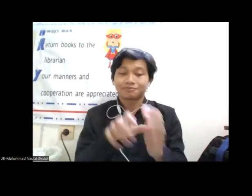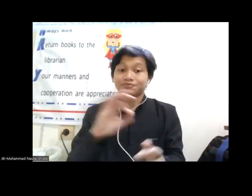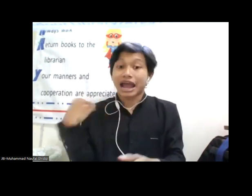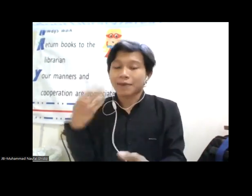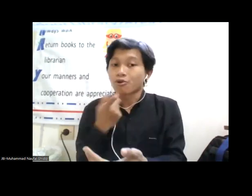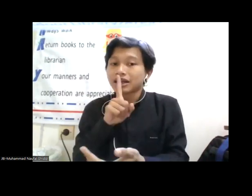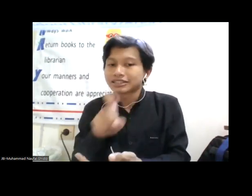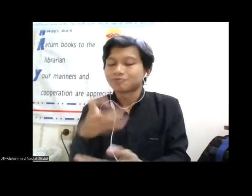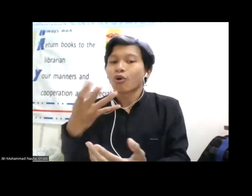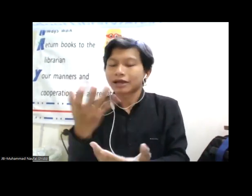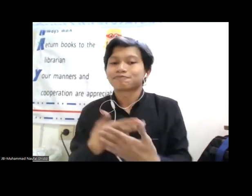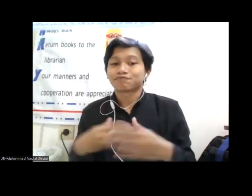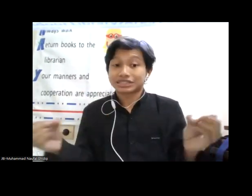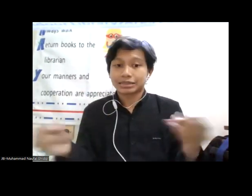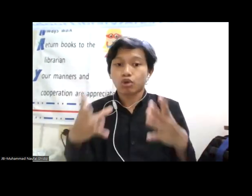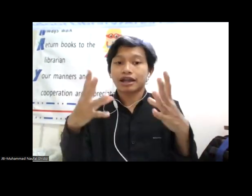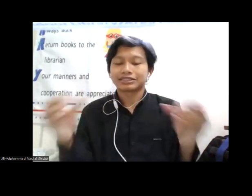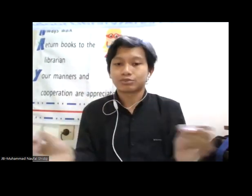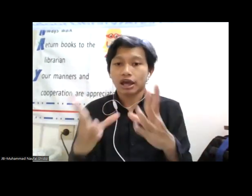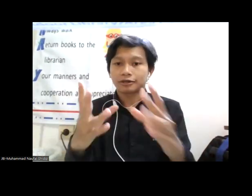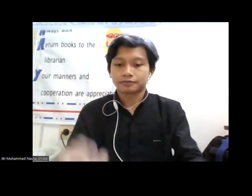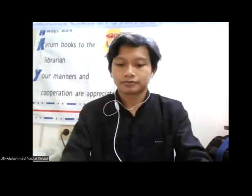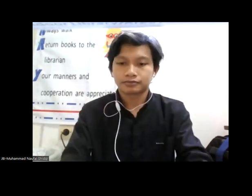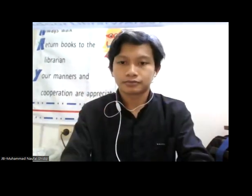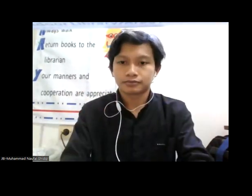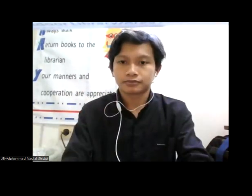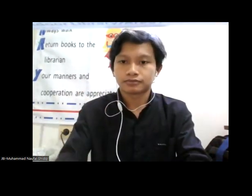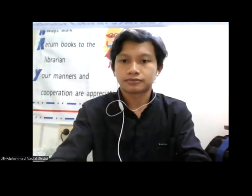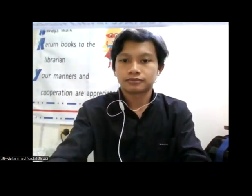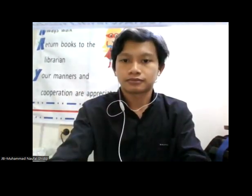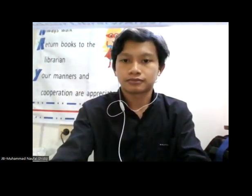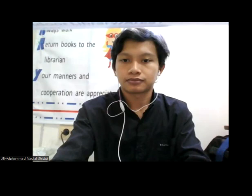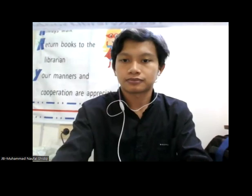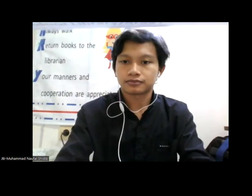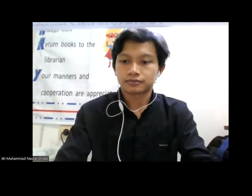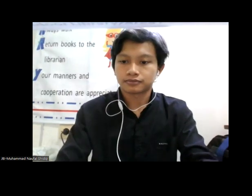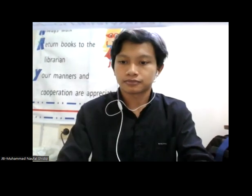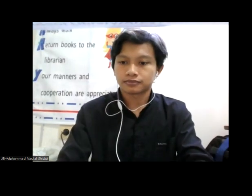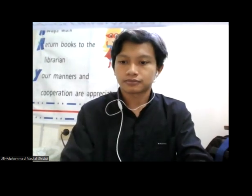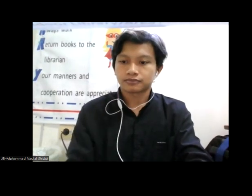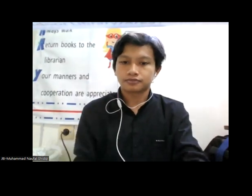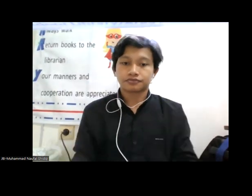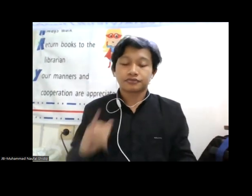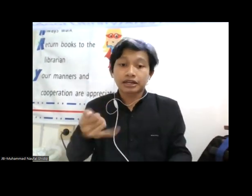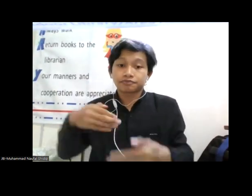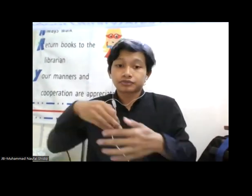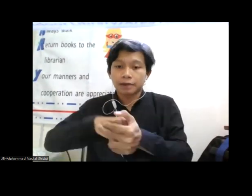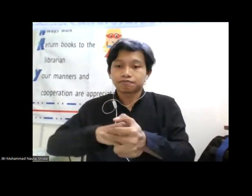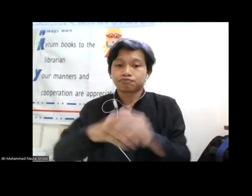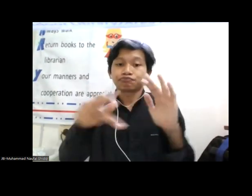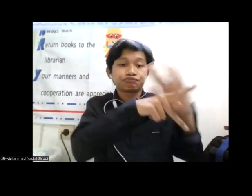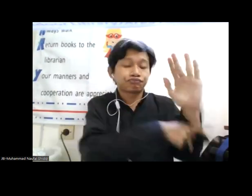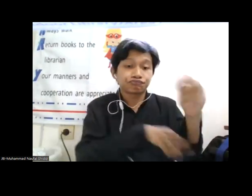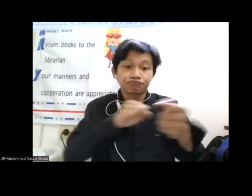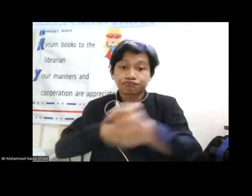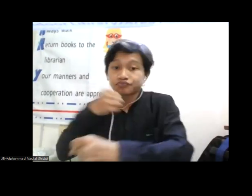hari ini oke jadi dalam era perkembangan teknologi ini kita semakin dimudahkan dengan munculnya berbagai software